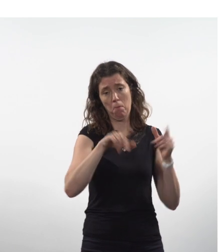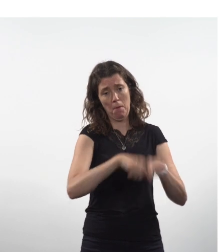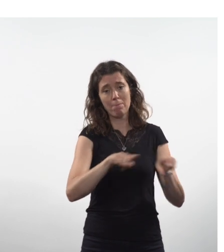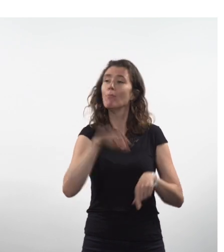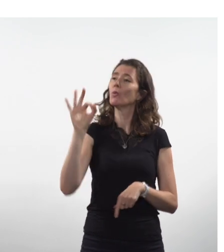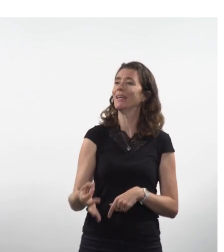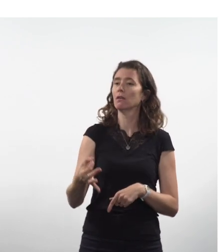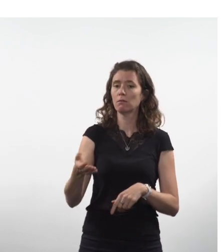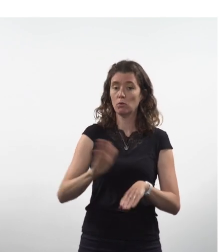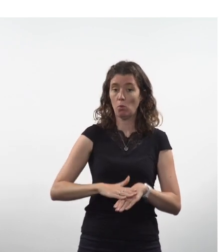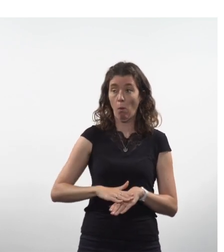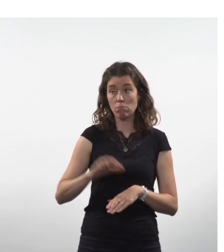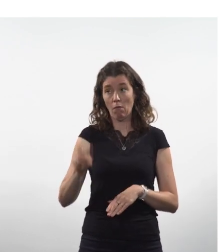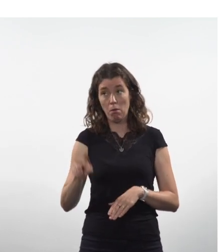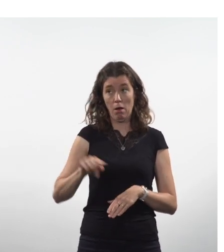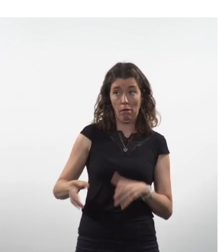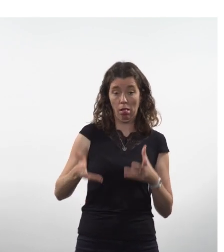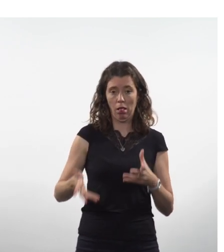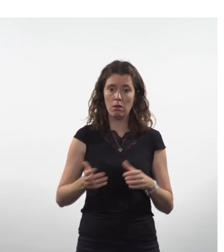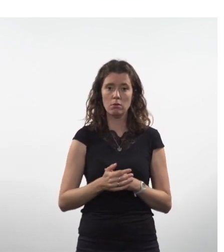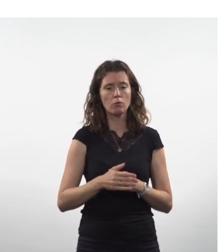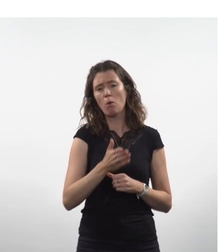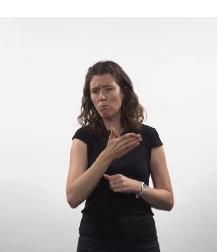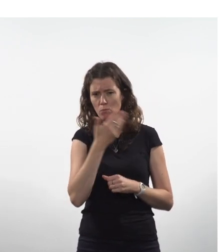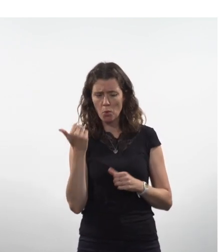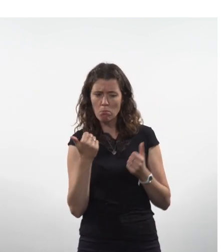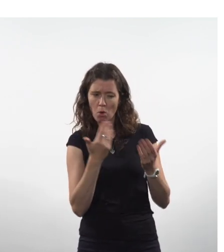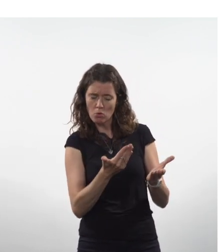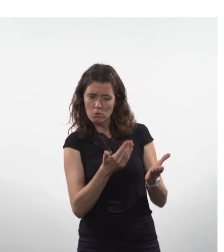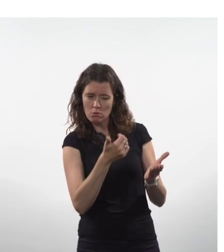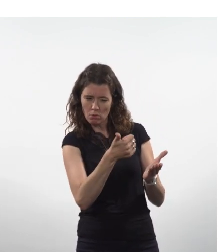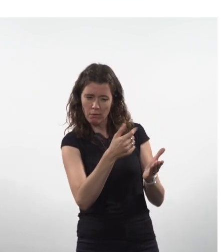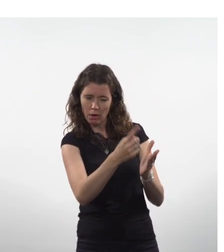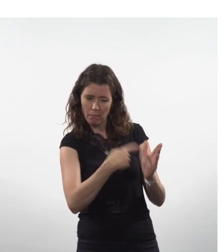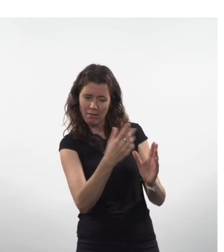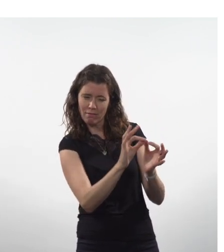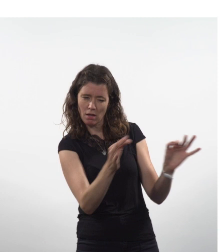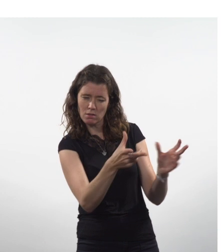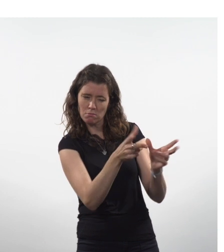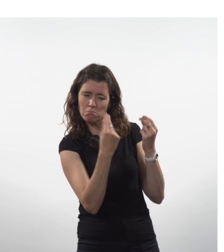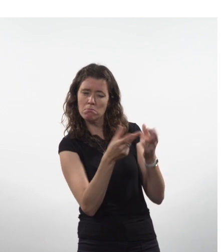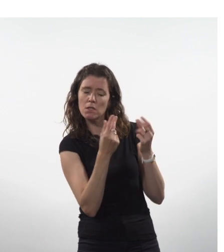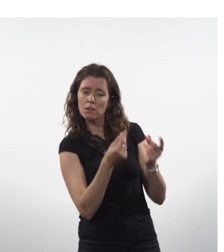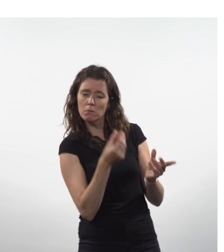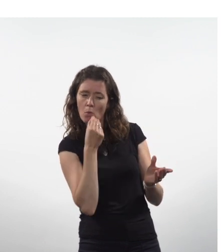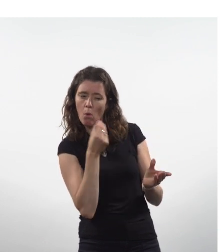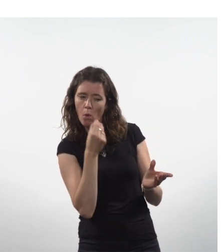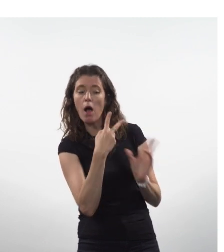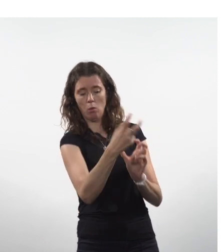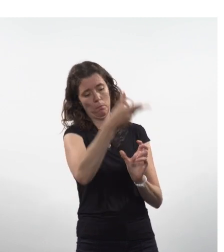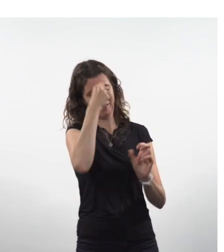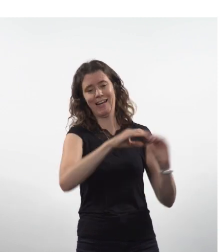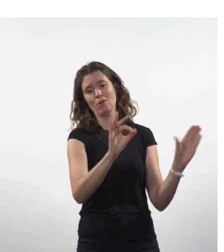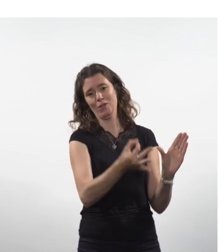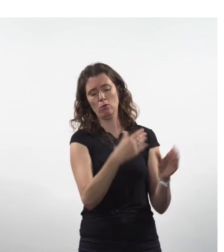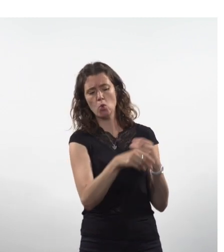que ce soit vrai ou pas, mais plutôt proposer au patient de redire, de reformuler pour voir s'il a bien